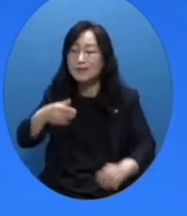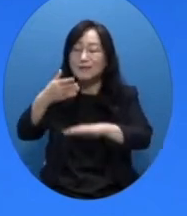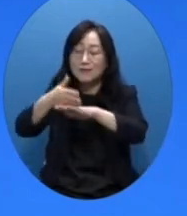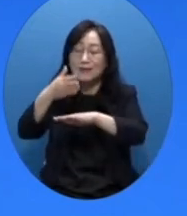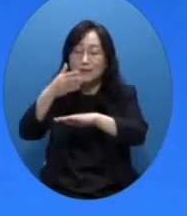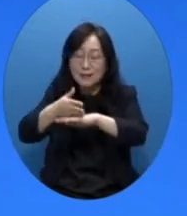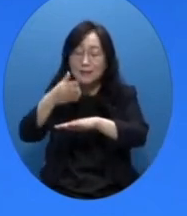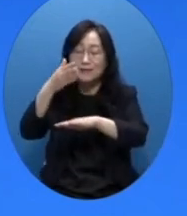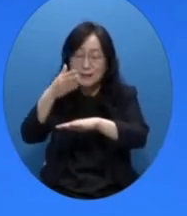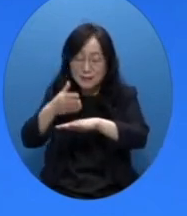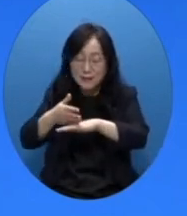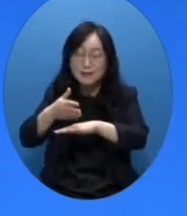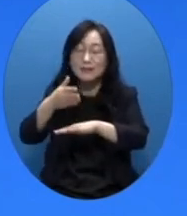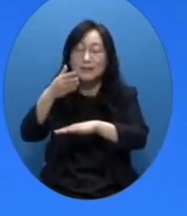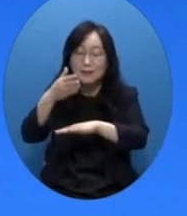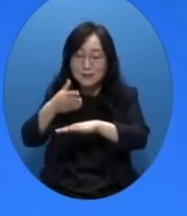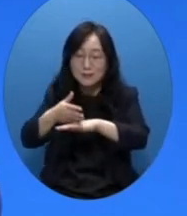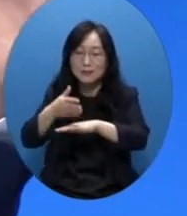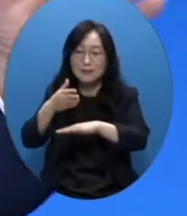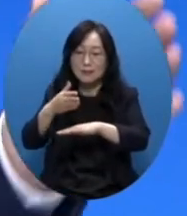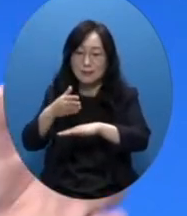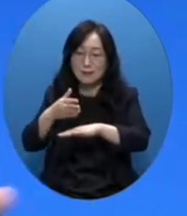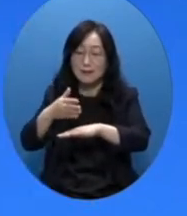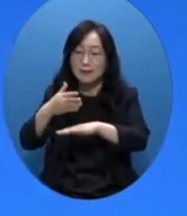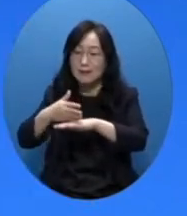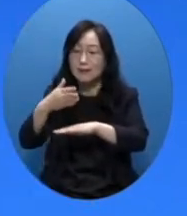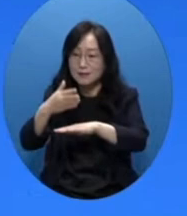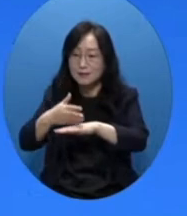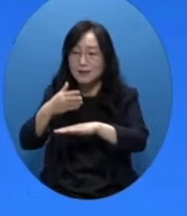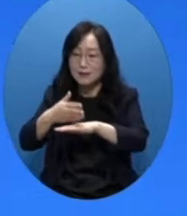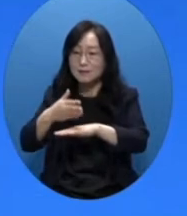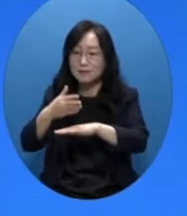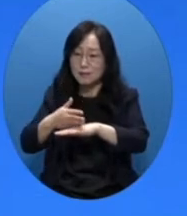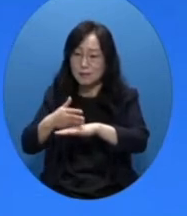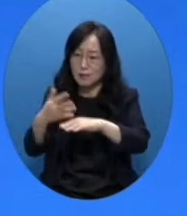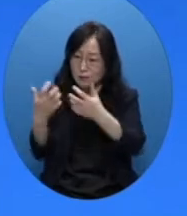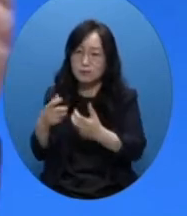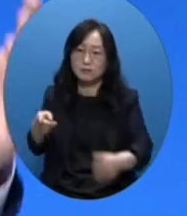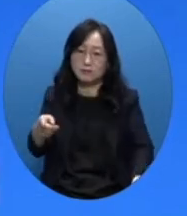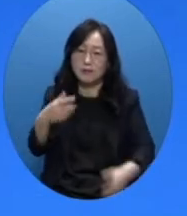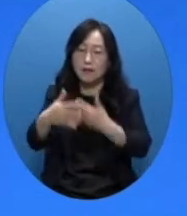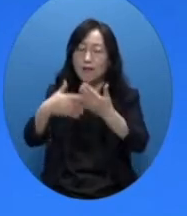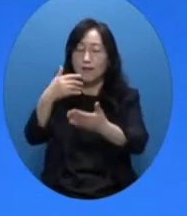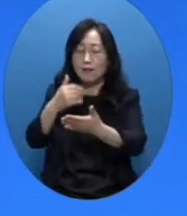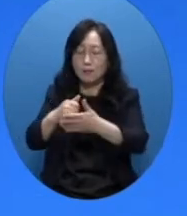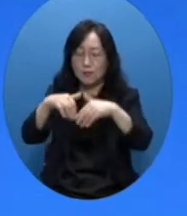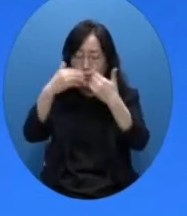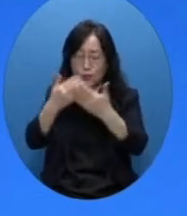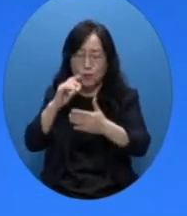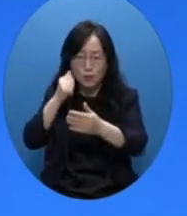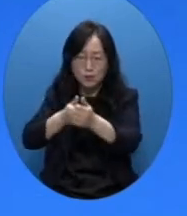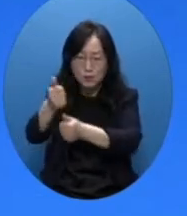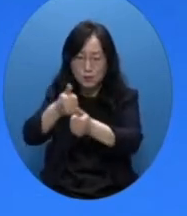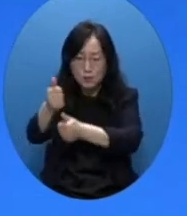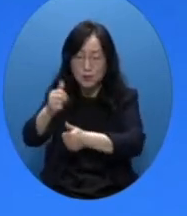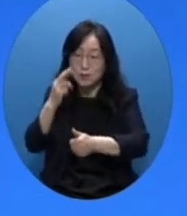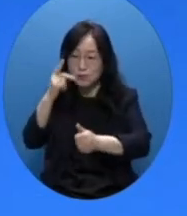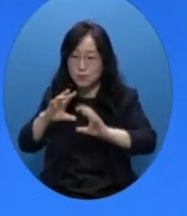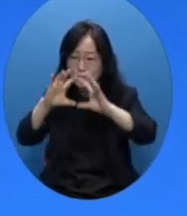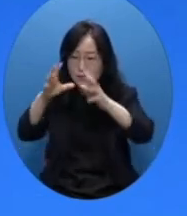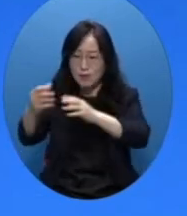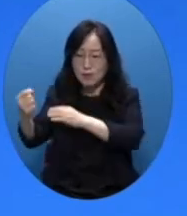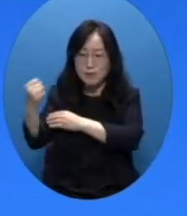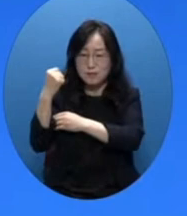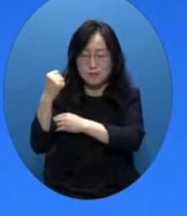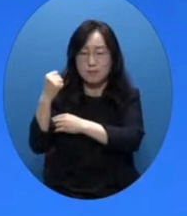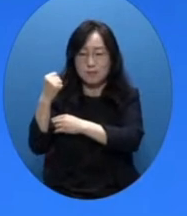감사합니다, 감사합니다, 감사합니다, 감사합니다, 감사의 풍요로움 속에 살아가니까 하나님께서 모든 어려움을 이기하시고 미국을 세계 최대